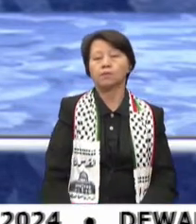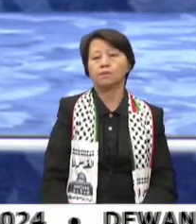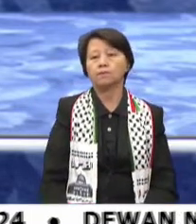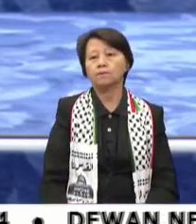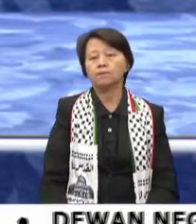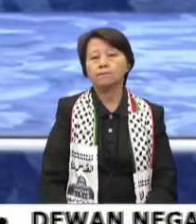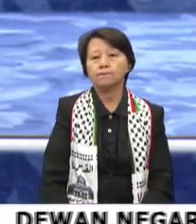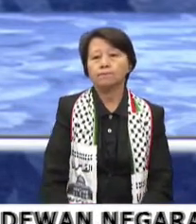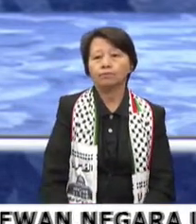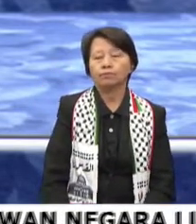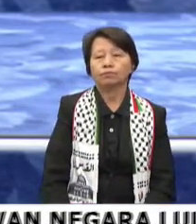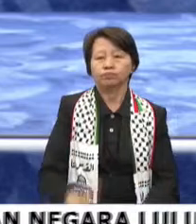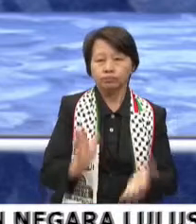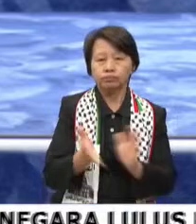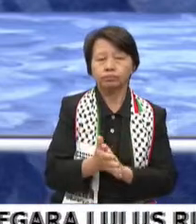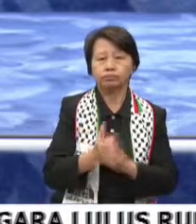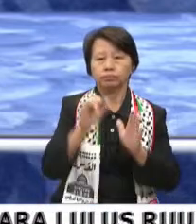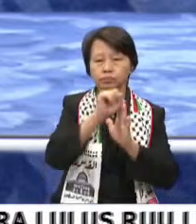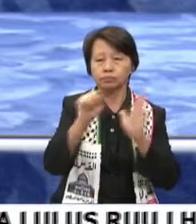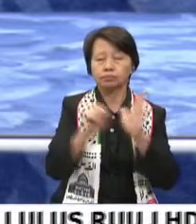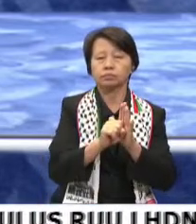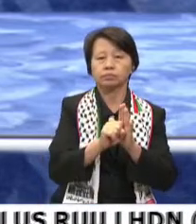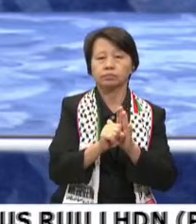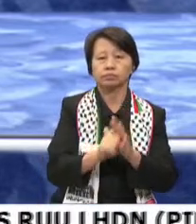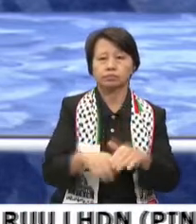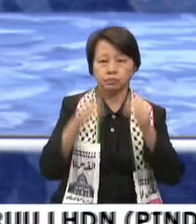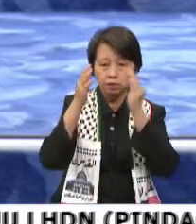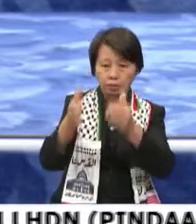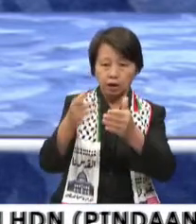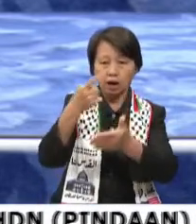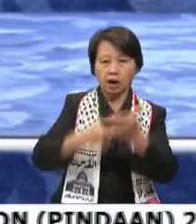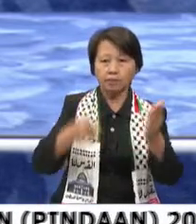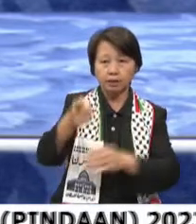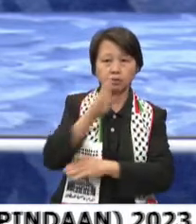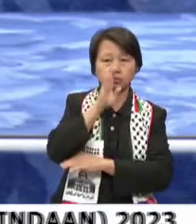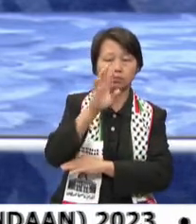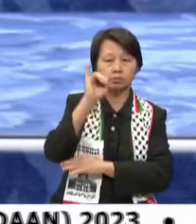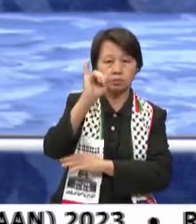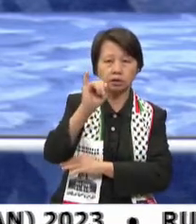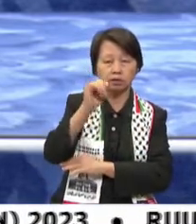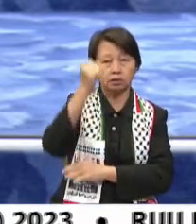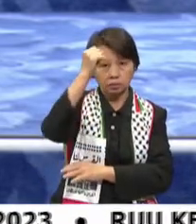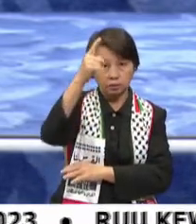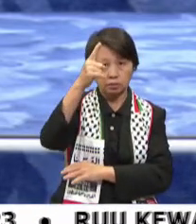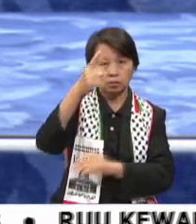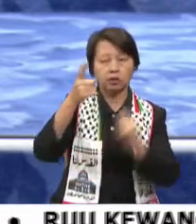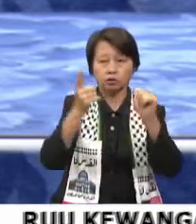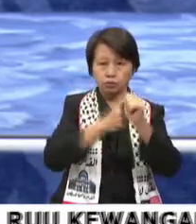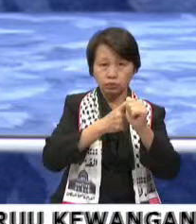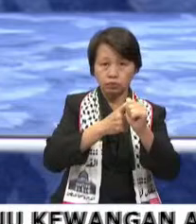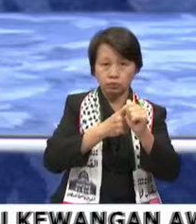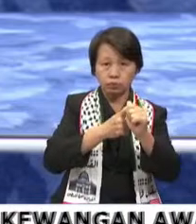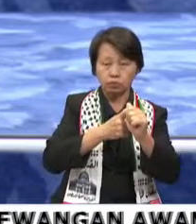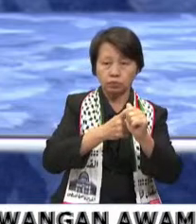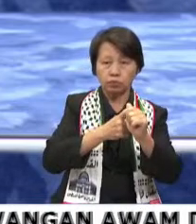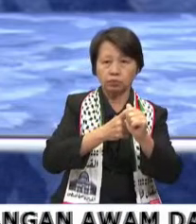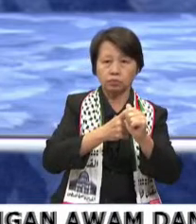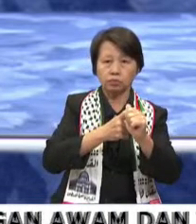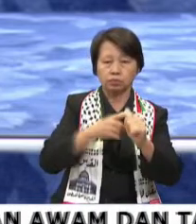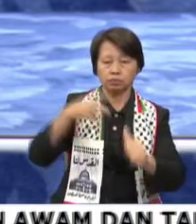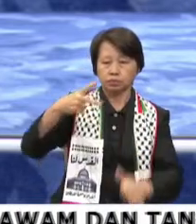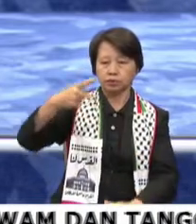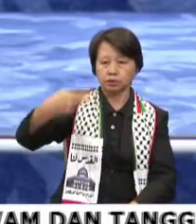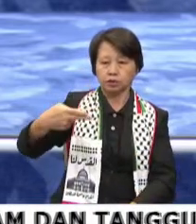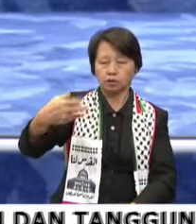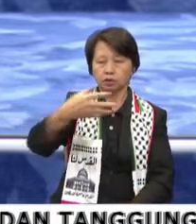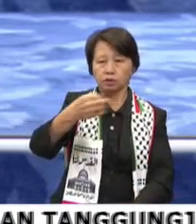Jadi syaratnya perhati dulu apa dia perjanjian persefahaman dulu di antara pakatan